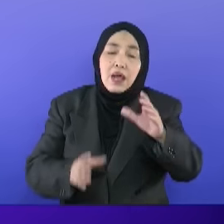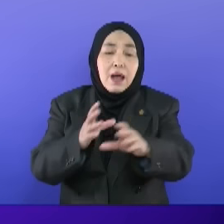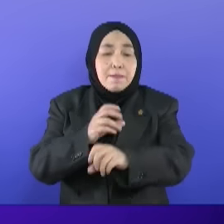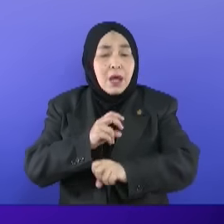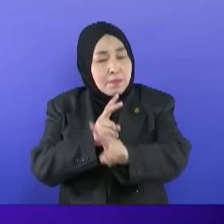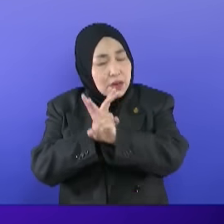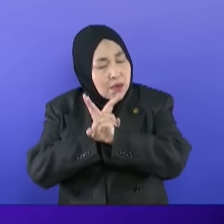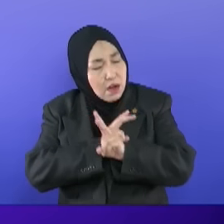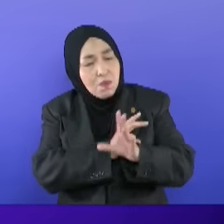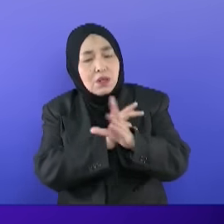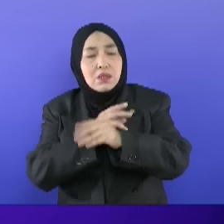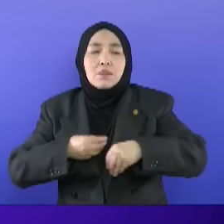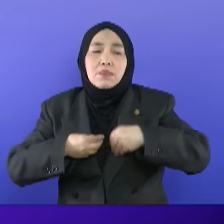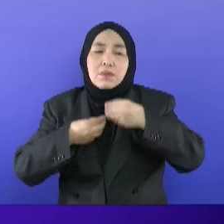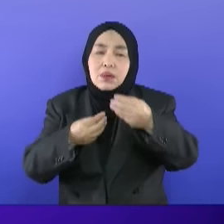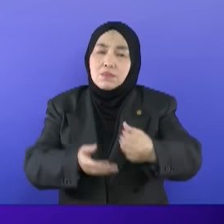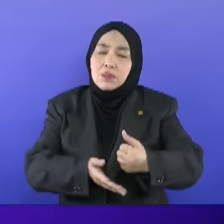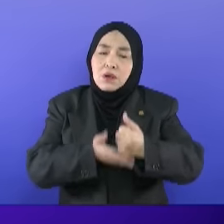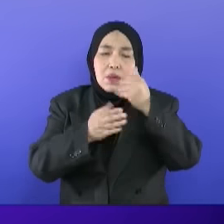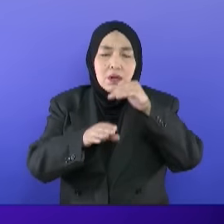W nasir